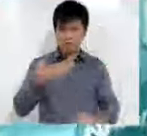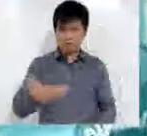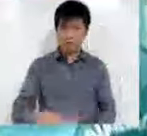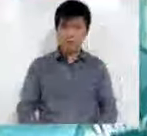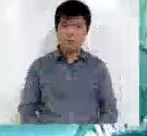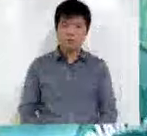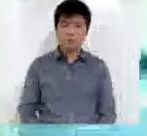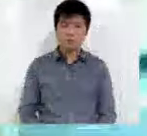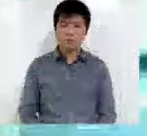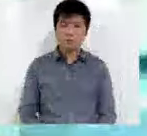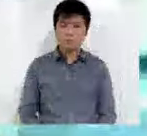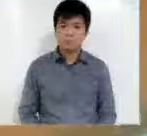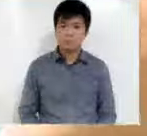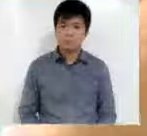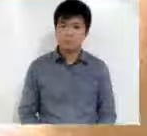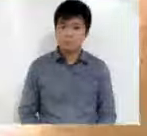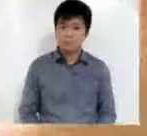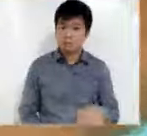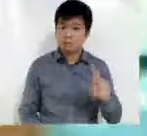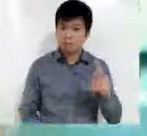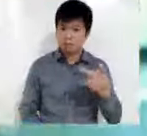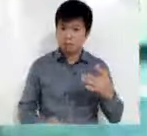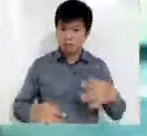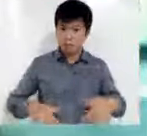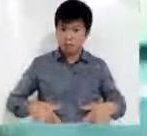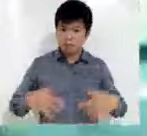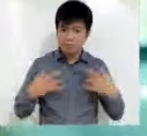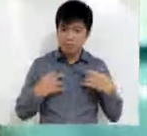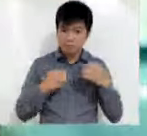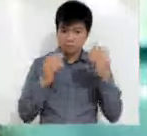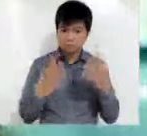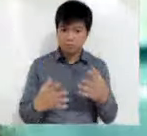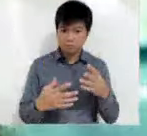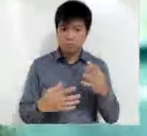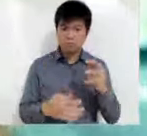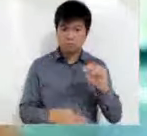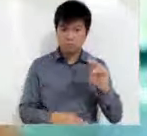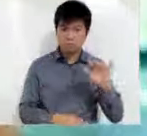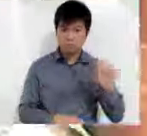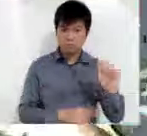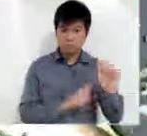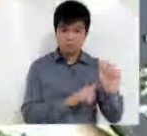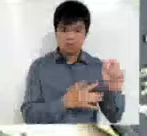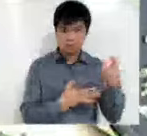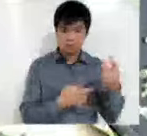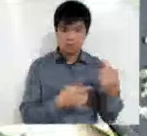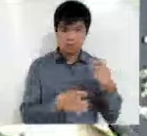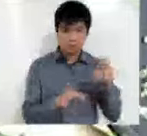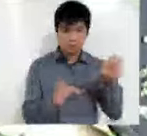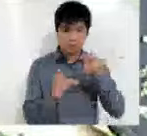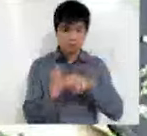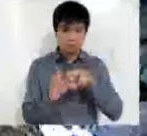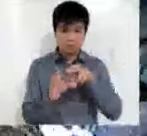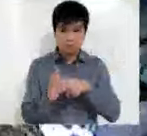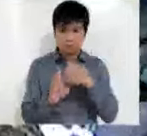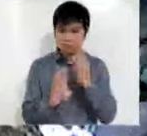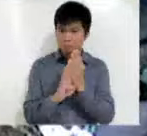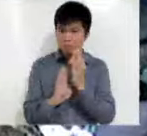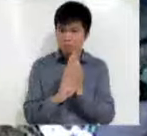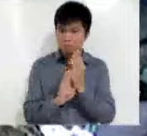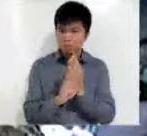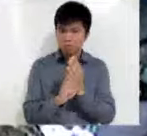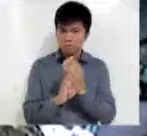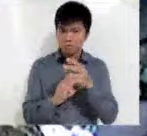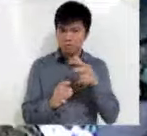Tila na sa ikalawang buhay na raw ngayon ang gurong si Mika Servano. Isa siya sa mga pasaherong sakay ng Sirius bus liner na nahulog sa